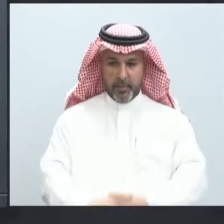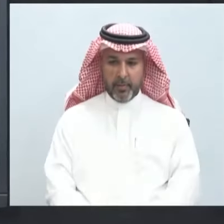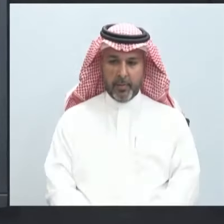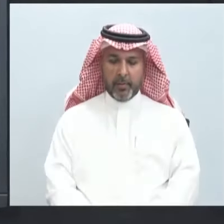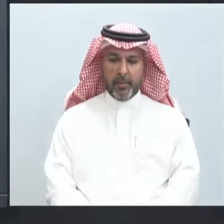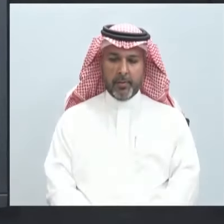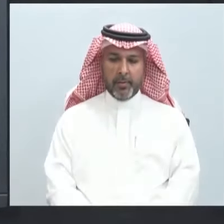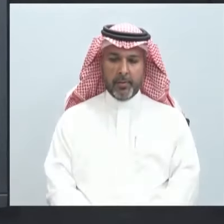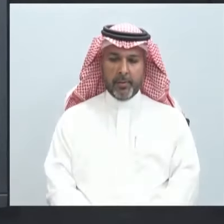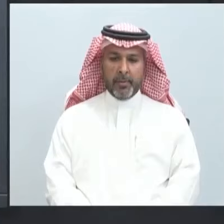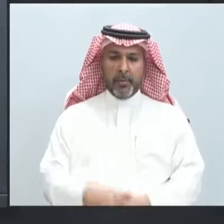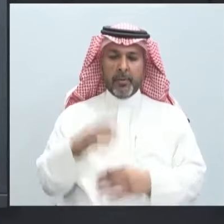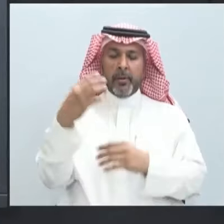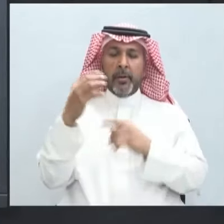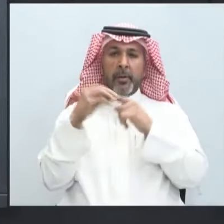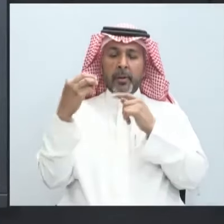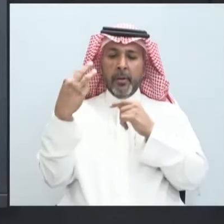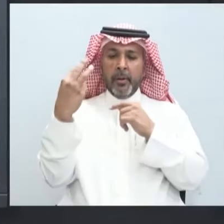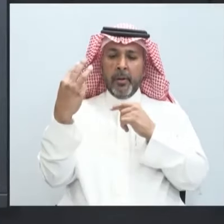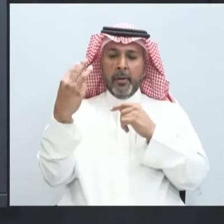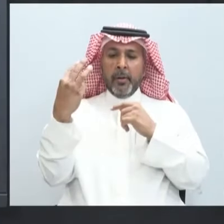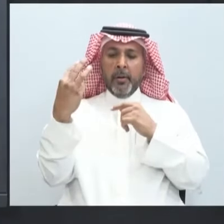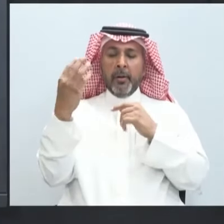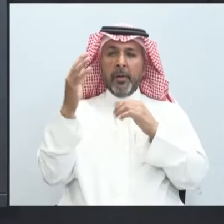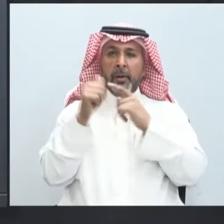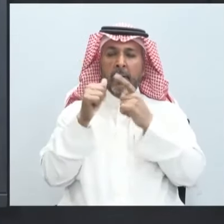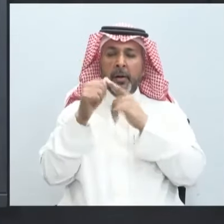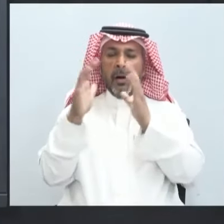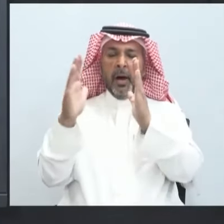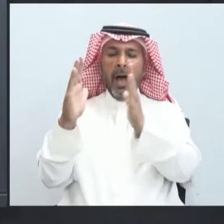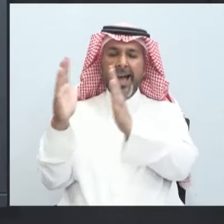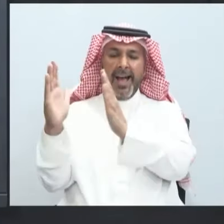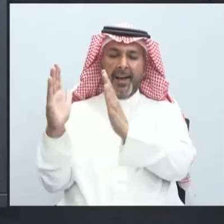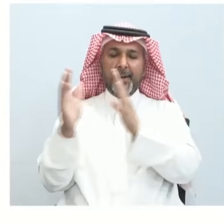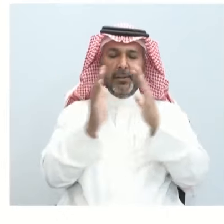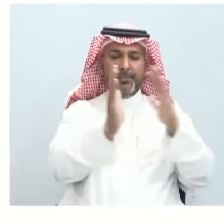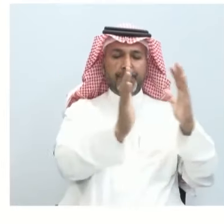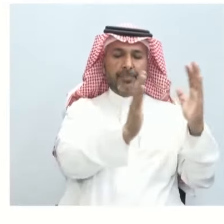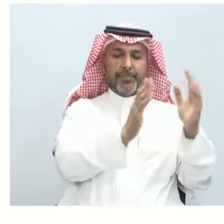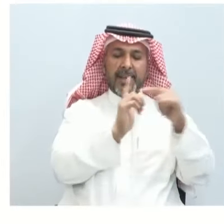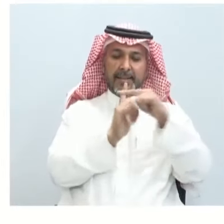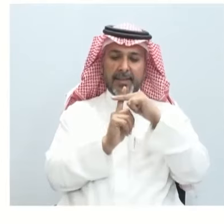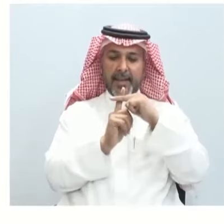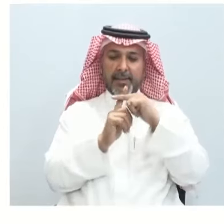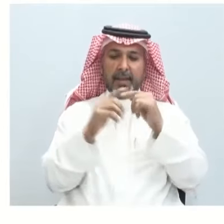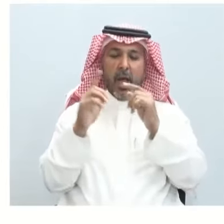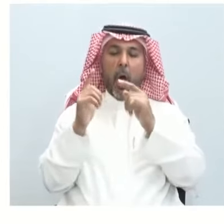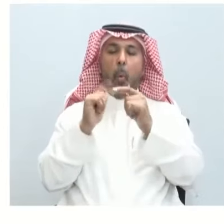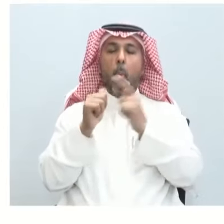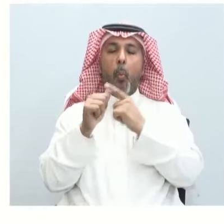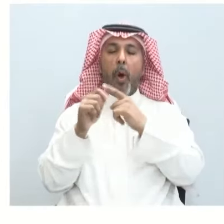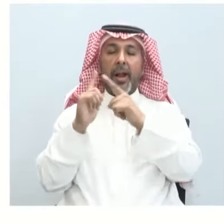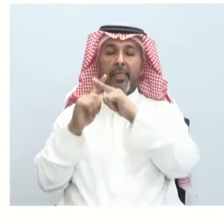موجود في السؤال هنا لدي هذه عمليه الضرب الاولى وحيده حد بكثيره حدود وهذه عمليه الضرب الثانيه